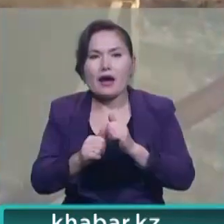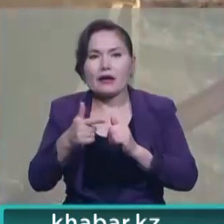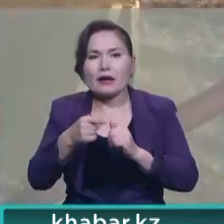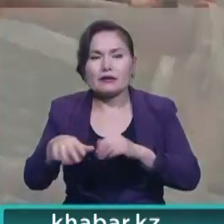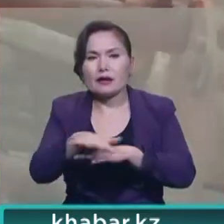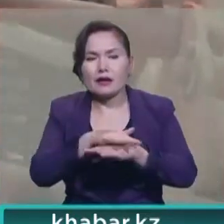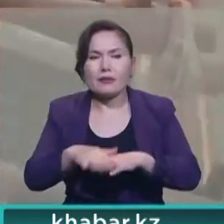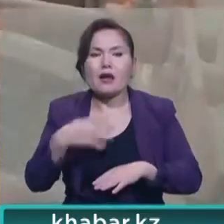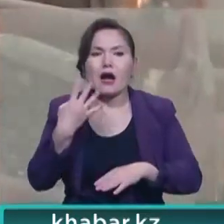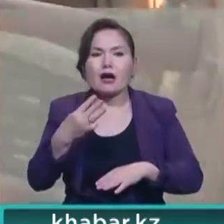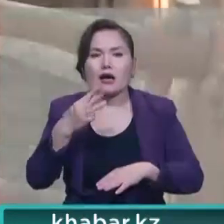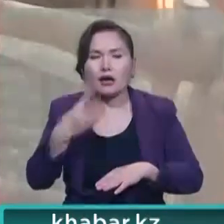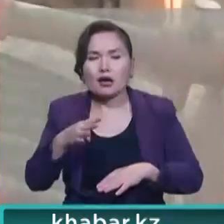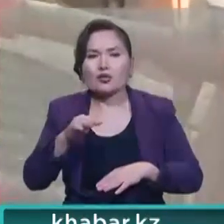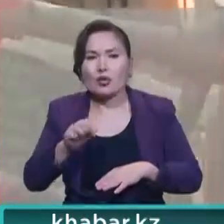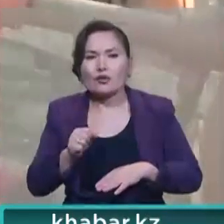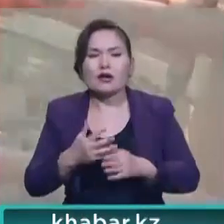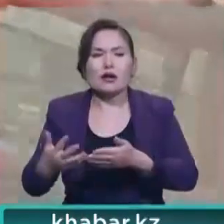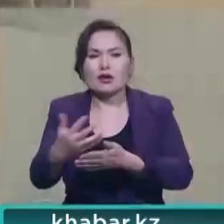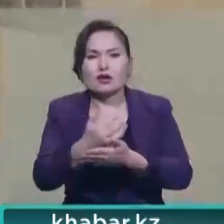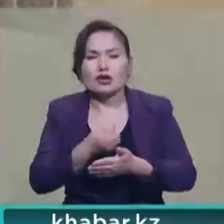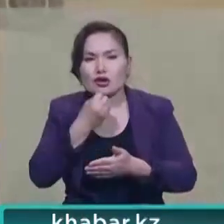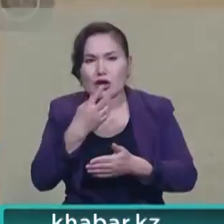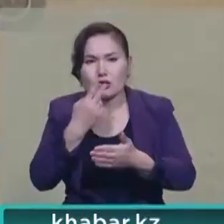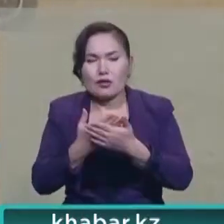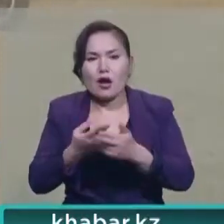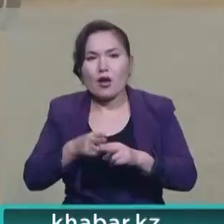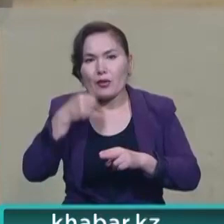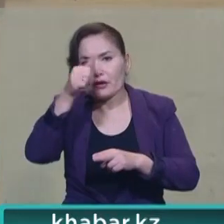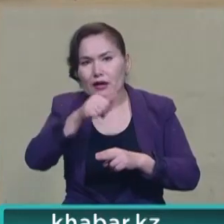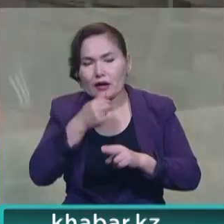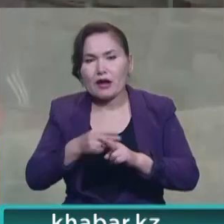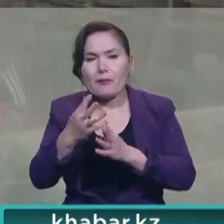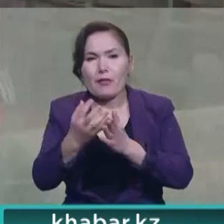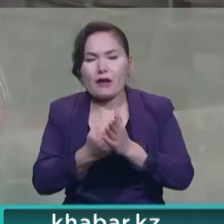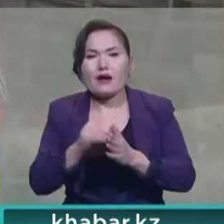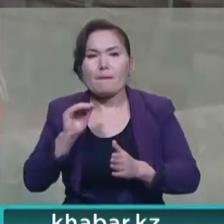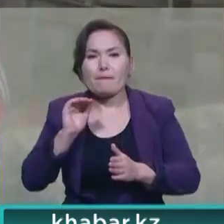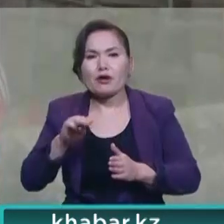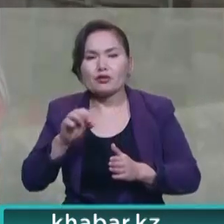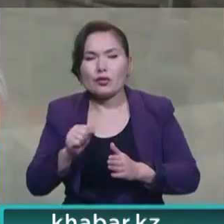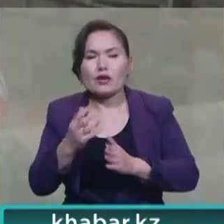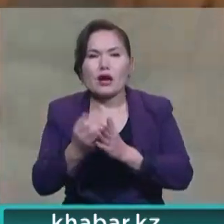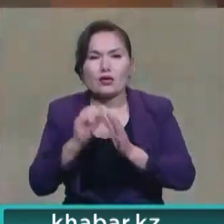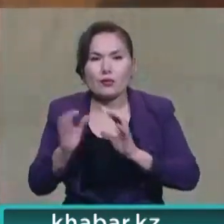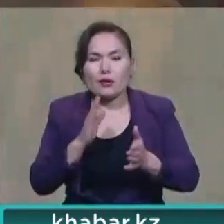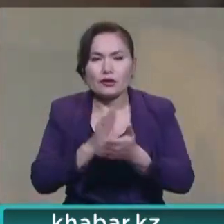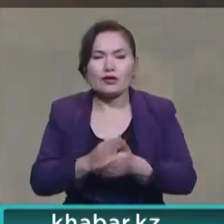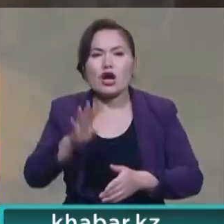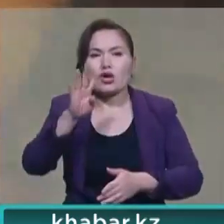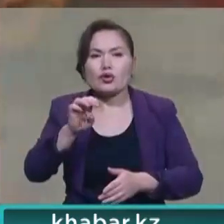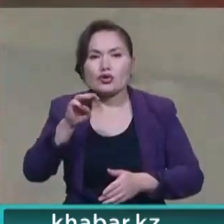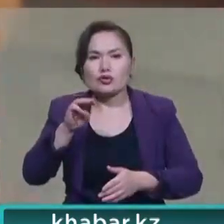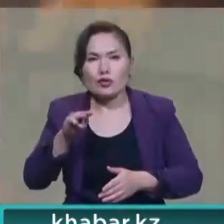есеппен 40 тоннадан өнім алған. Бұл өте жоғары көрсеткіш. Ал биыл қоймаға 1000 тоннадай картоп жиналған. Қазір соның 400